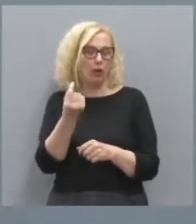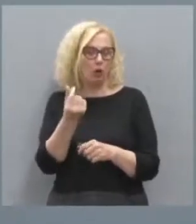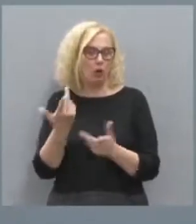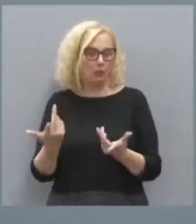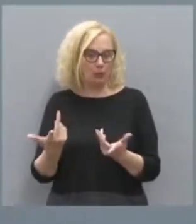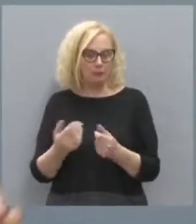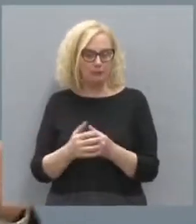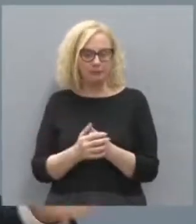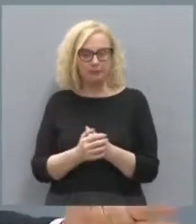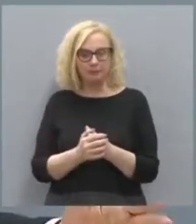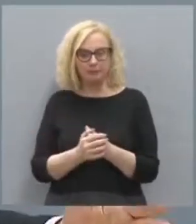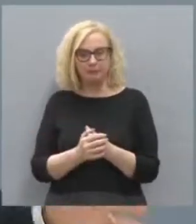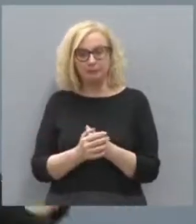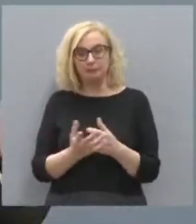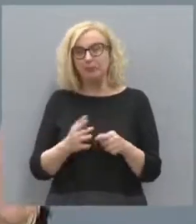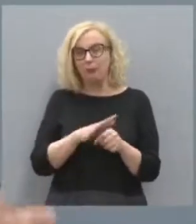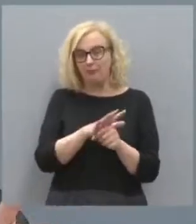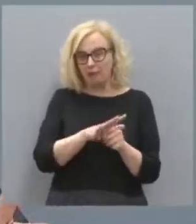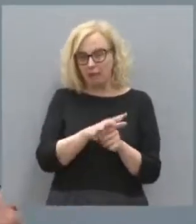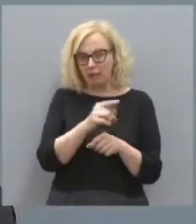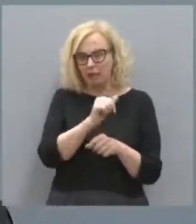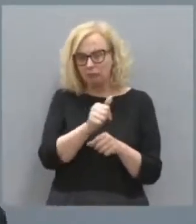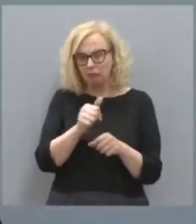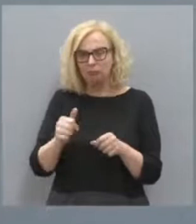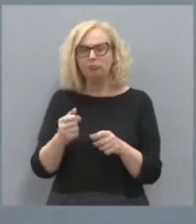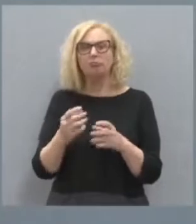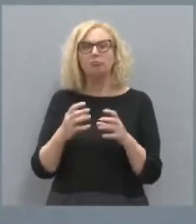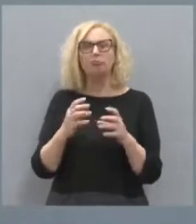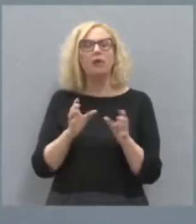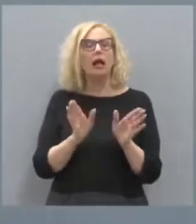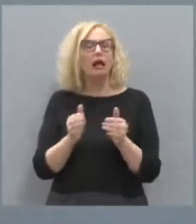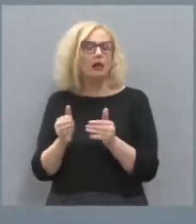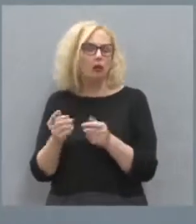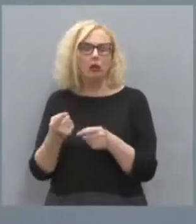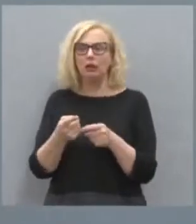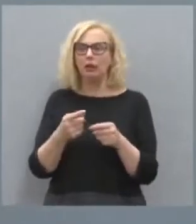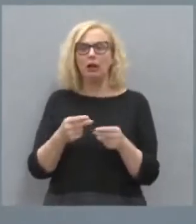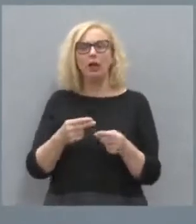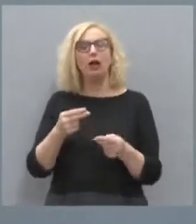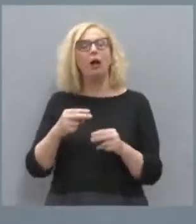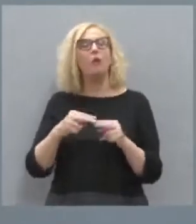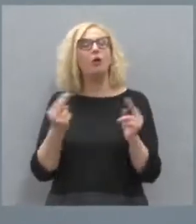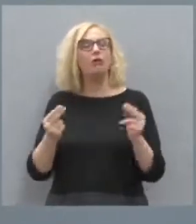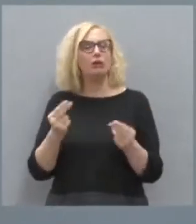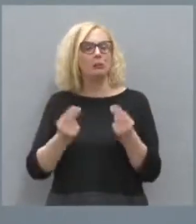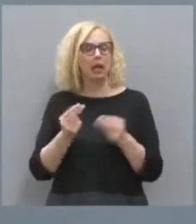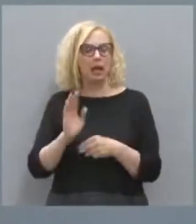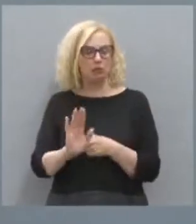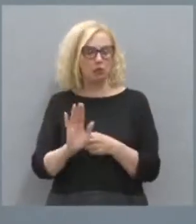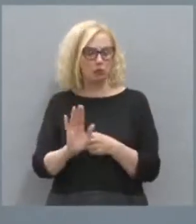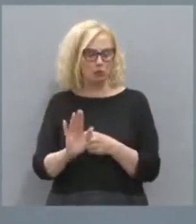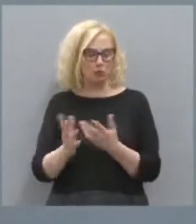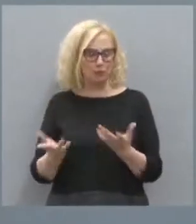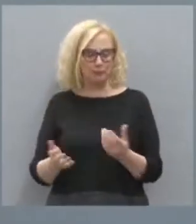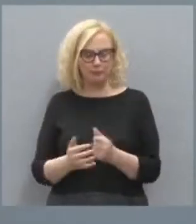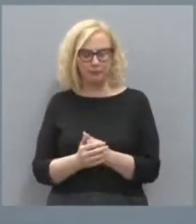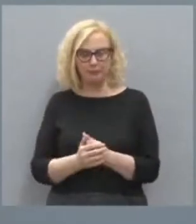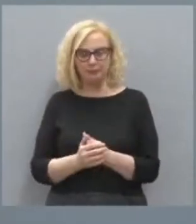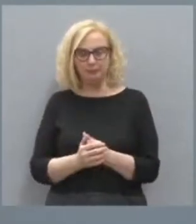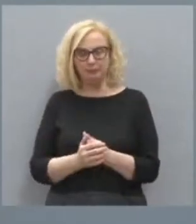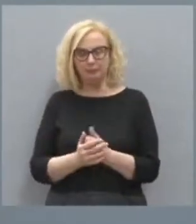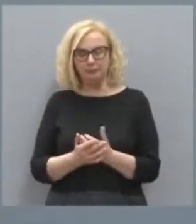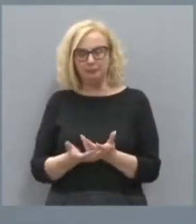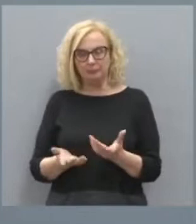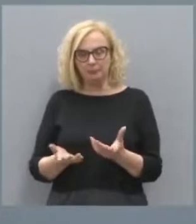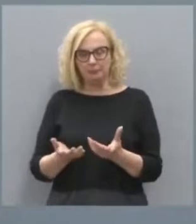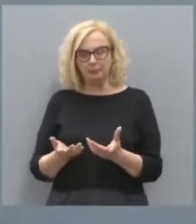economico per le nostre famiglie per le nostre categorie per il bilancio della provincia della provincia autonoma la scienza